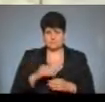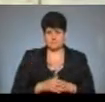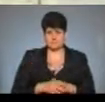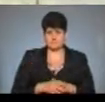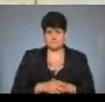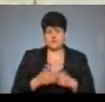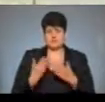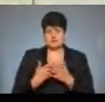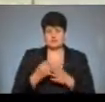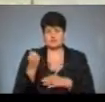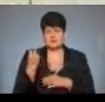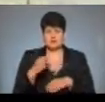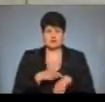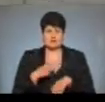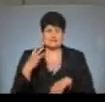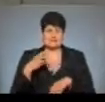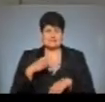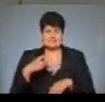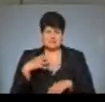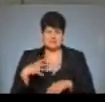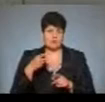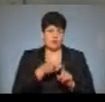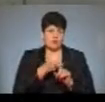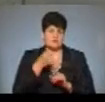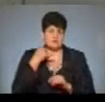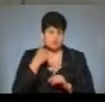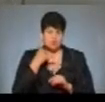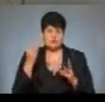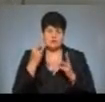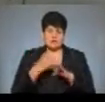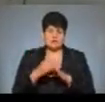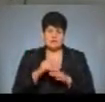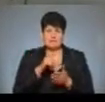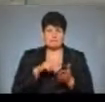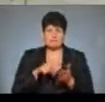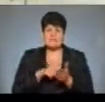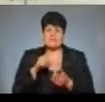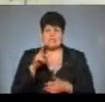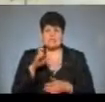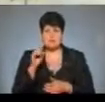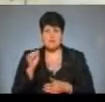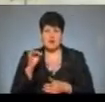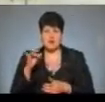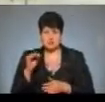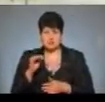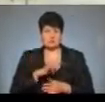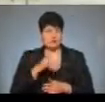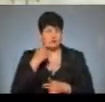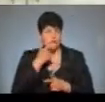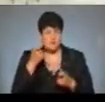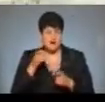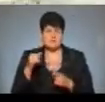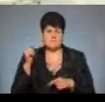світі. Близько 12 години 30 хвилин на пункт зв'язку пожежної частини міста Збаража поступила інформація.